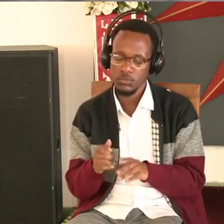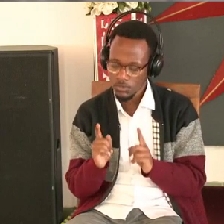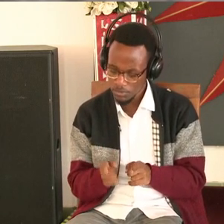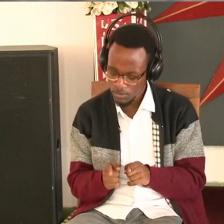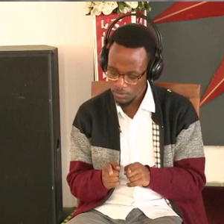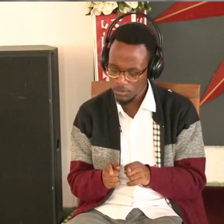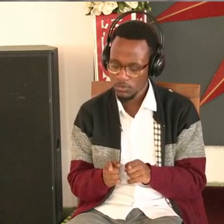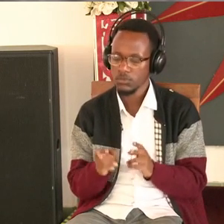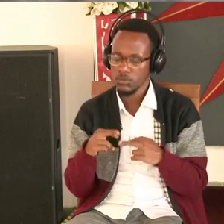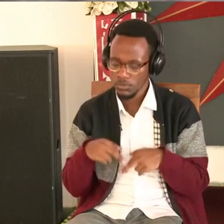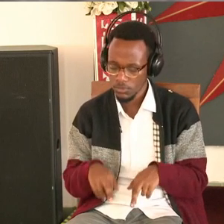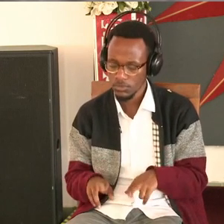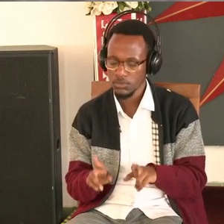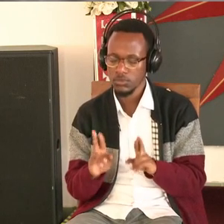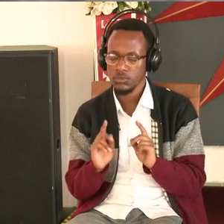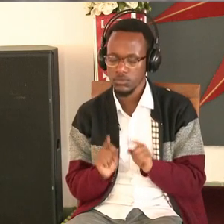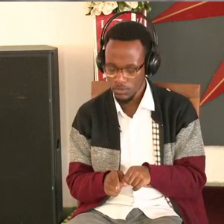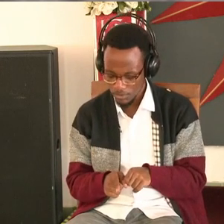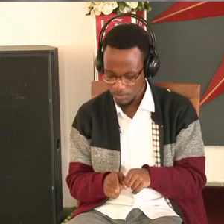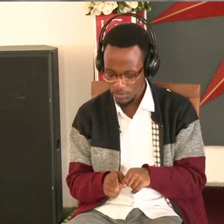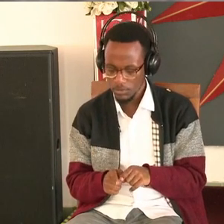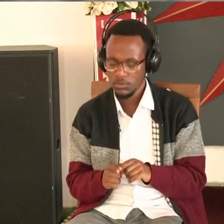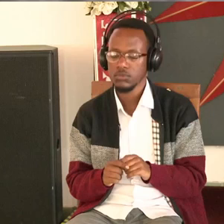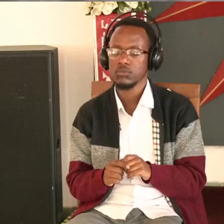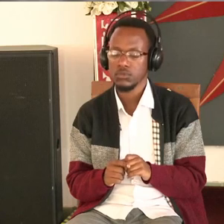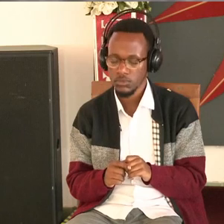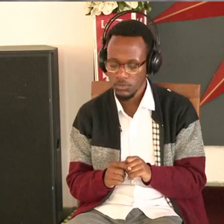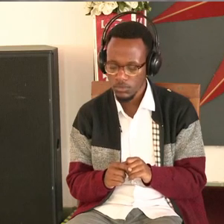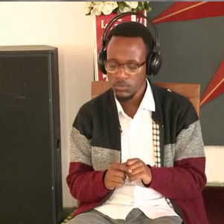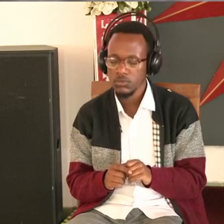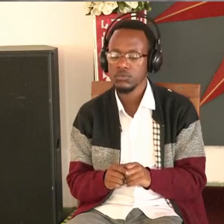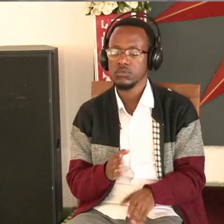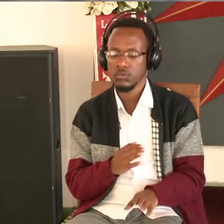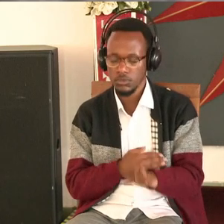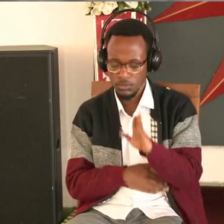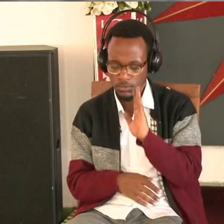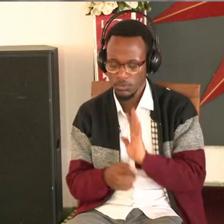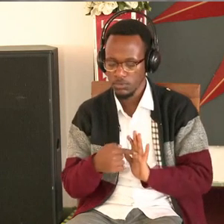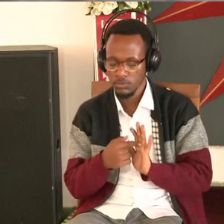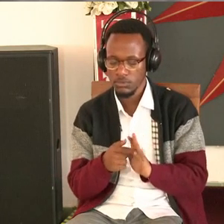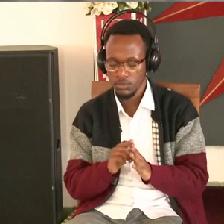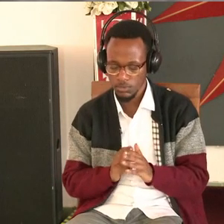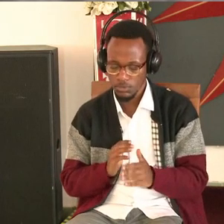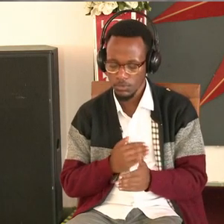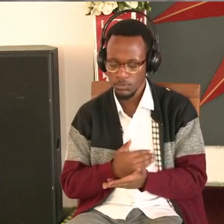ce chemin. Tu nous l'as montré. Nous te